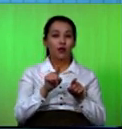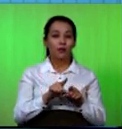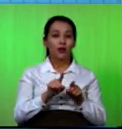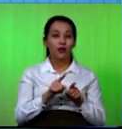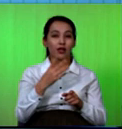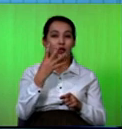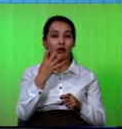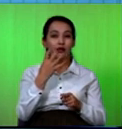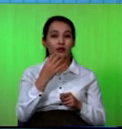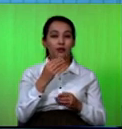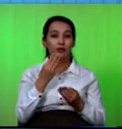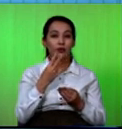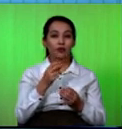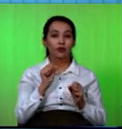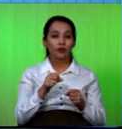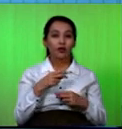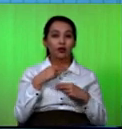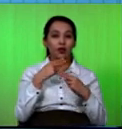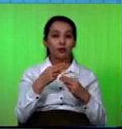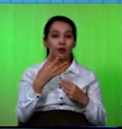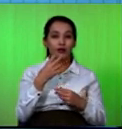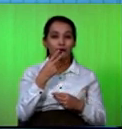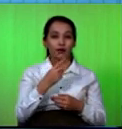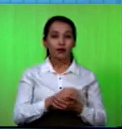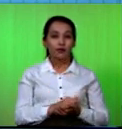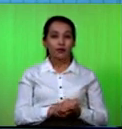bo'ladi. Diqqat bilan rasmga e'tibor bering.